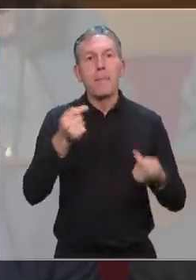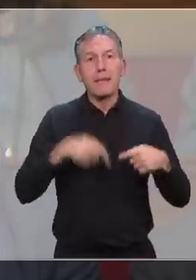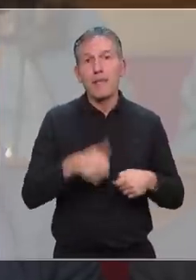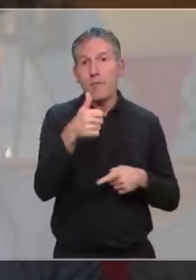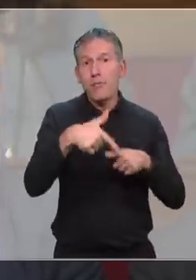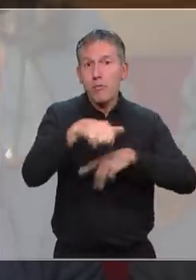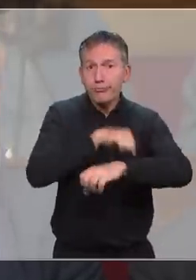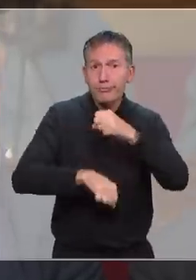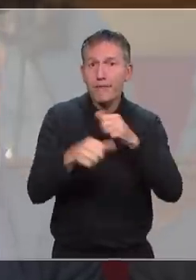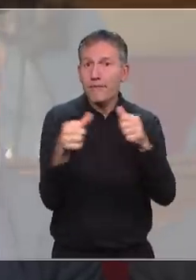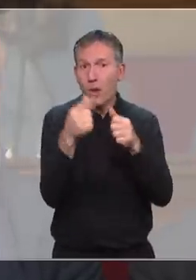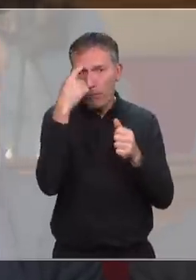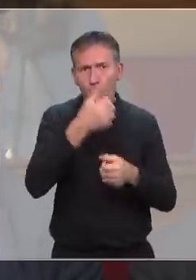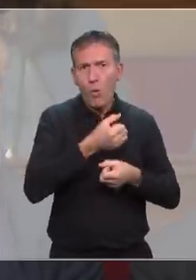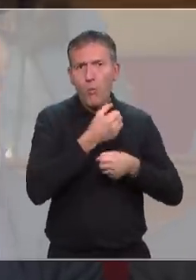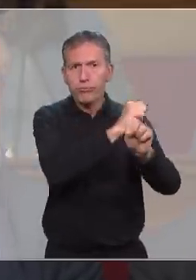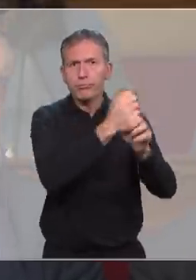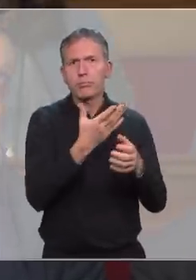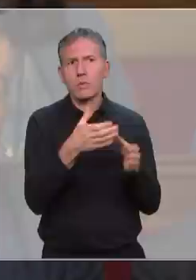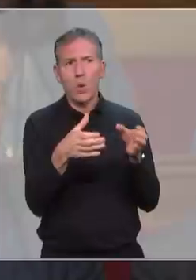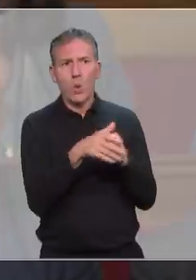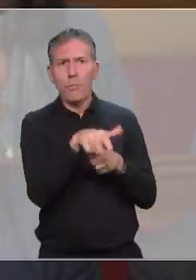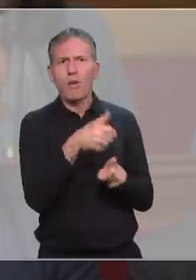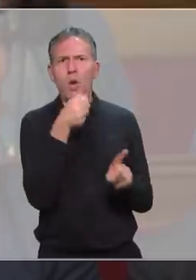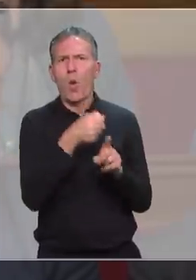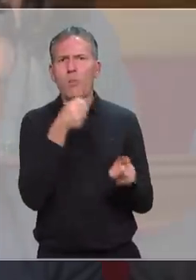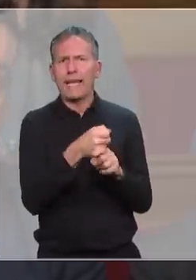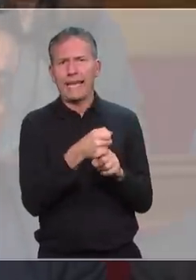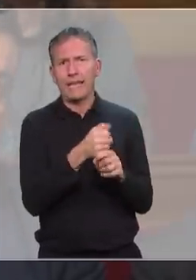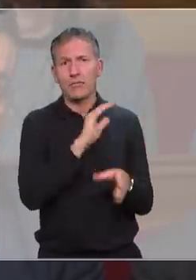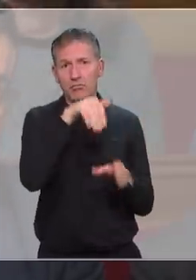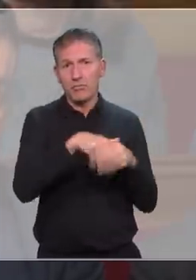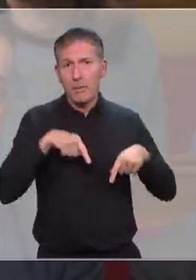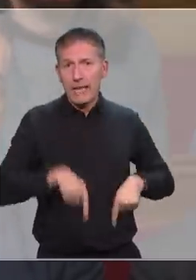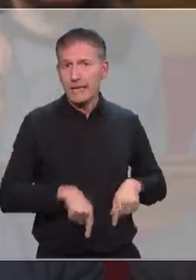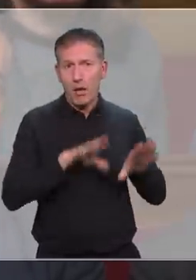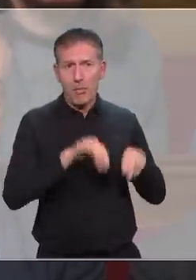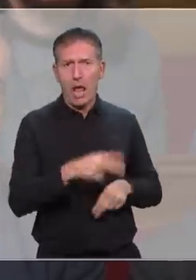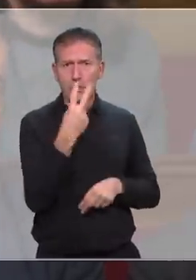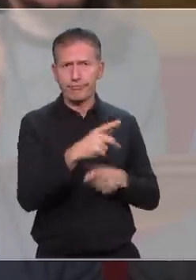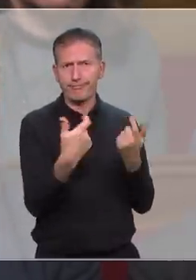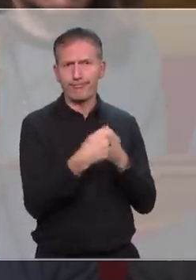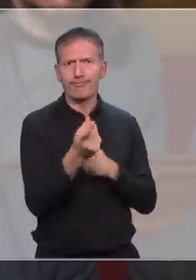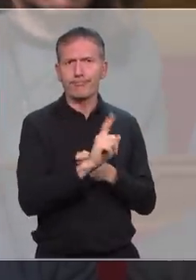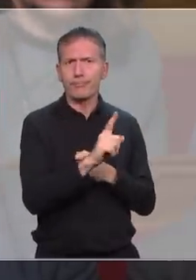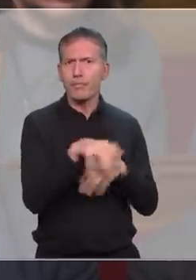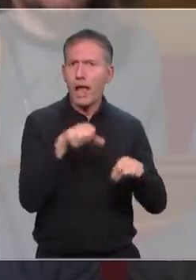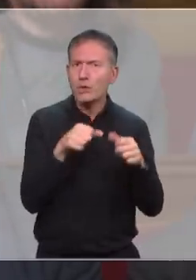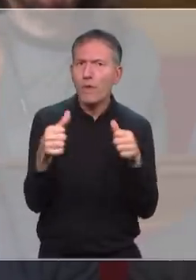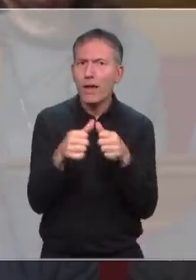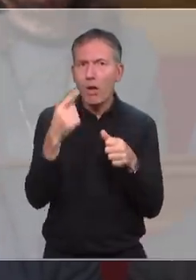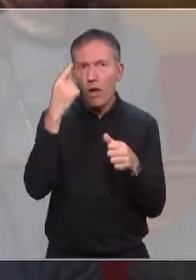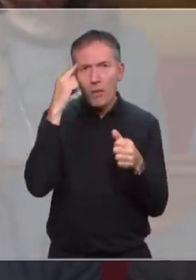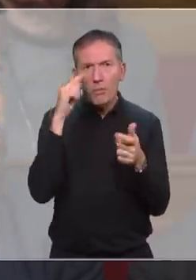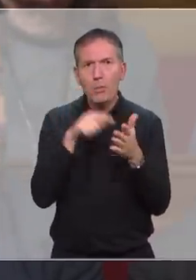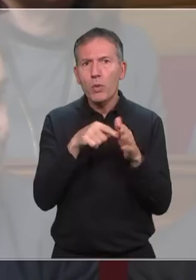allez mettre en œuvre pour expulser de votre ministère un organisme de lobbying qui n'y a pas sa place, et quelles actions allez-vous mettre en œuvre pour lutter contre l'infiltration